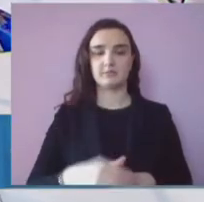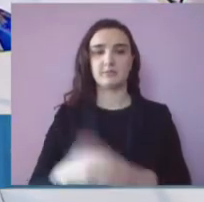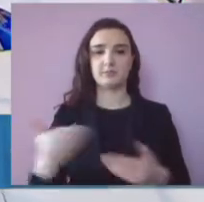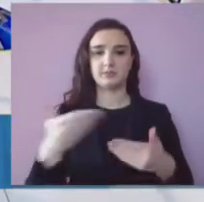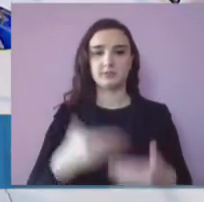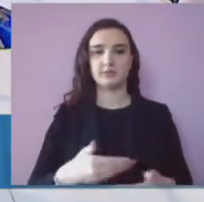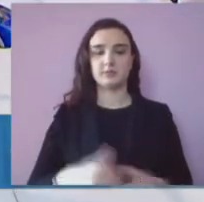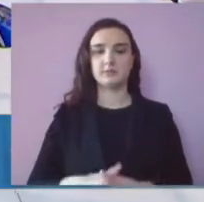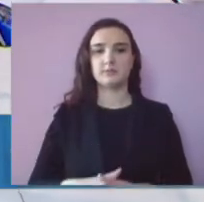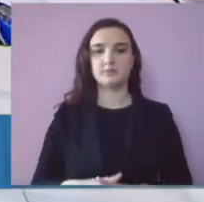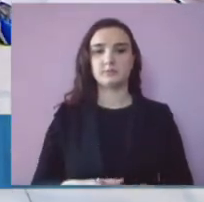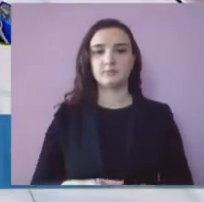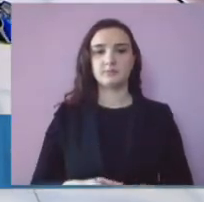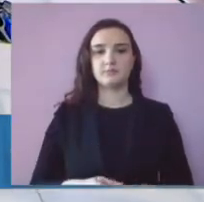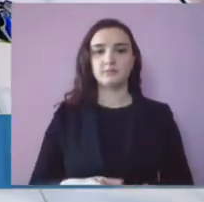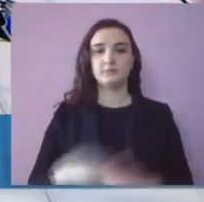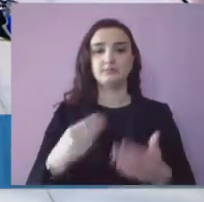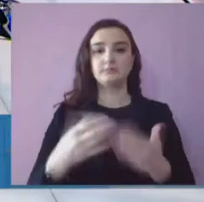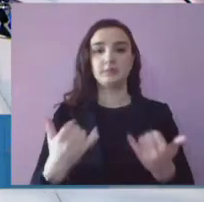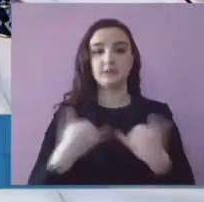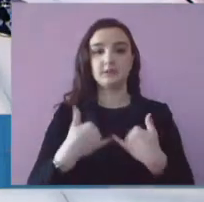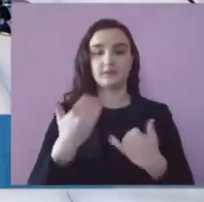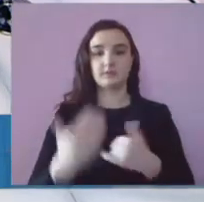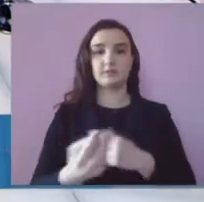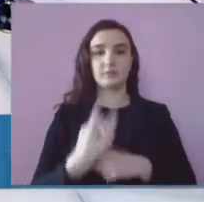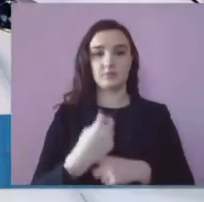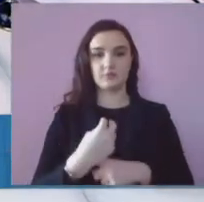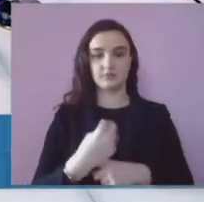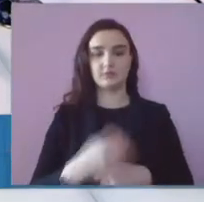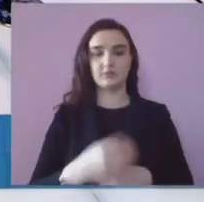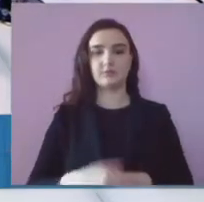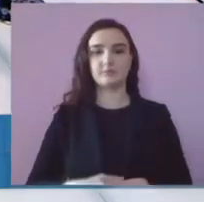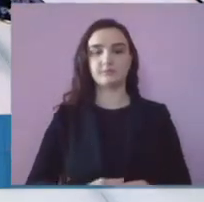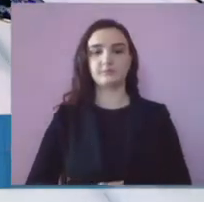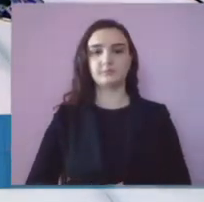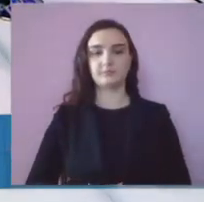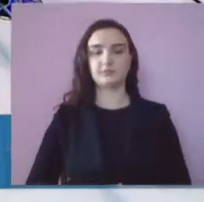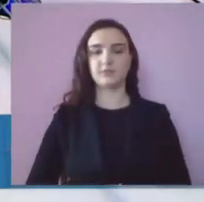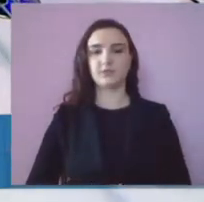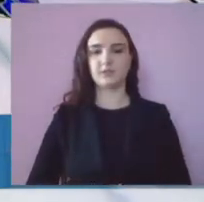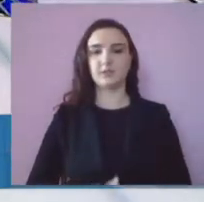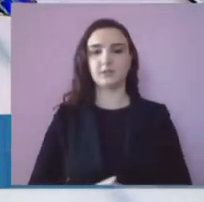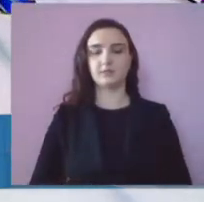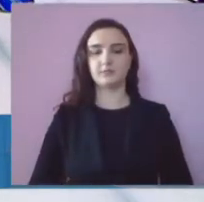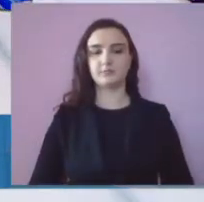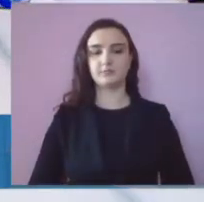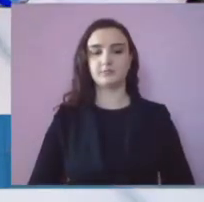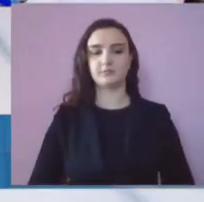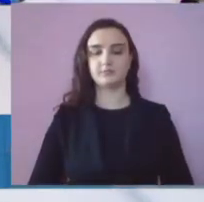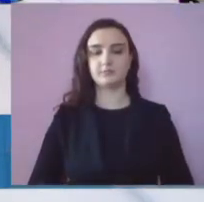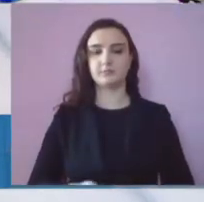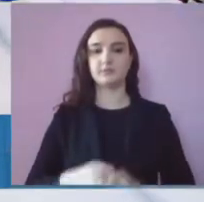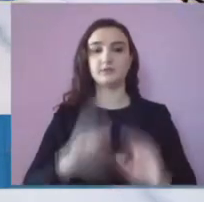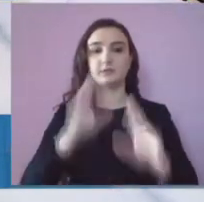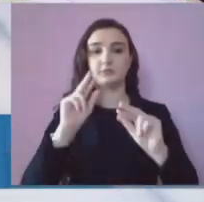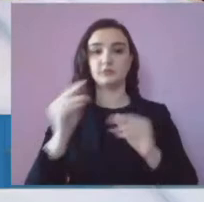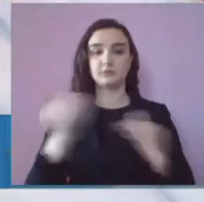Ყოველთვის პატივია ჩემთვის თქვენი მასპინძლობა და ყოველთვის დილამშვიდობისა. დავრძანდით. Გმადლობთ